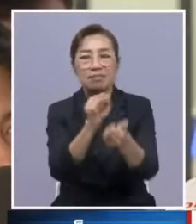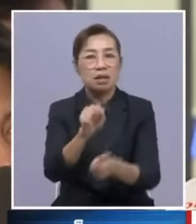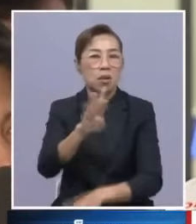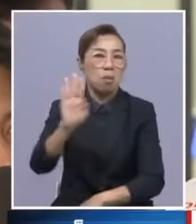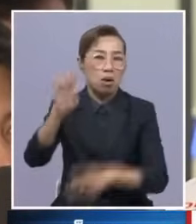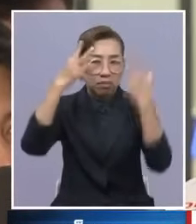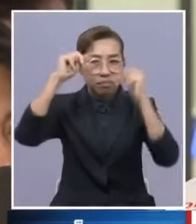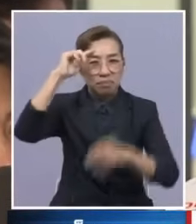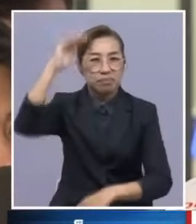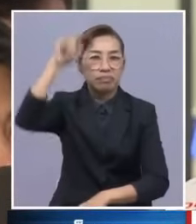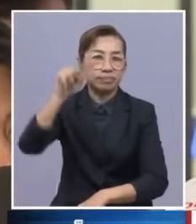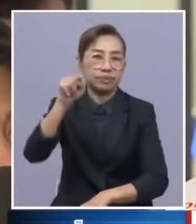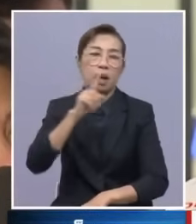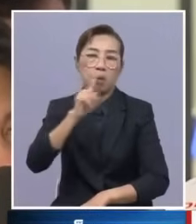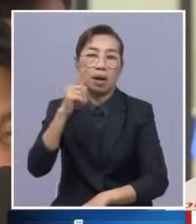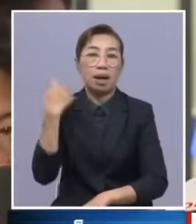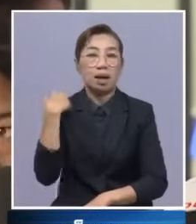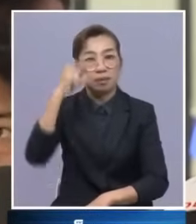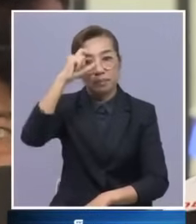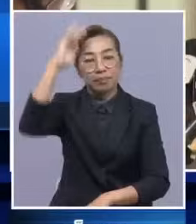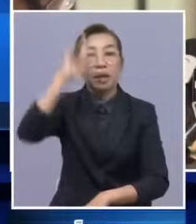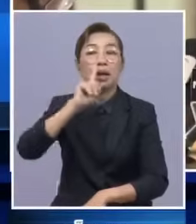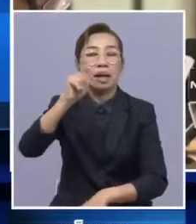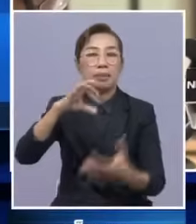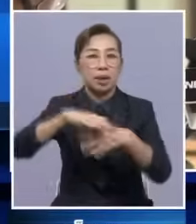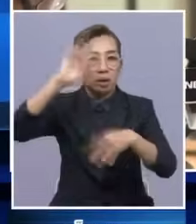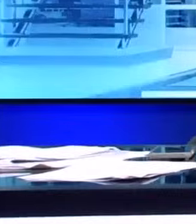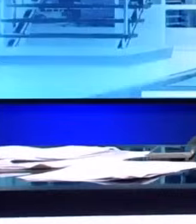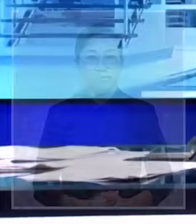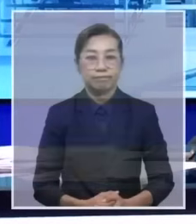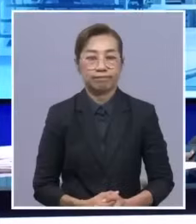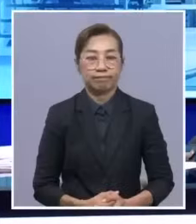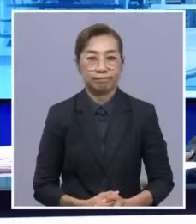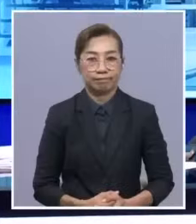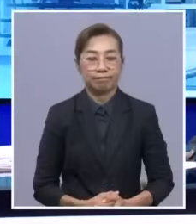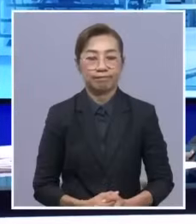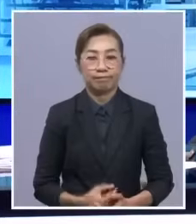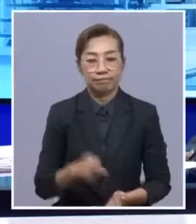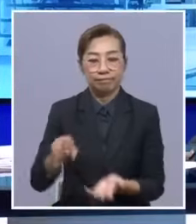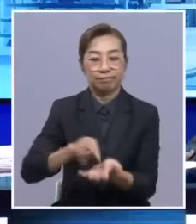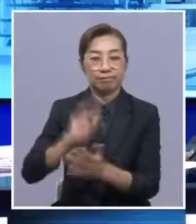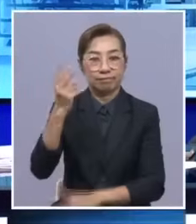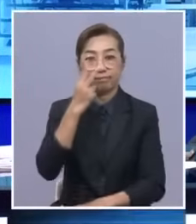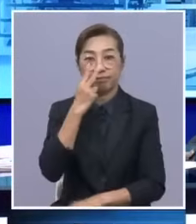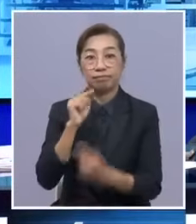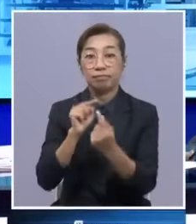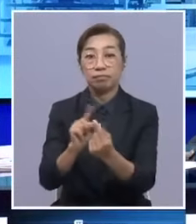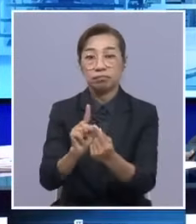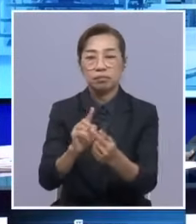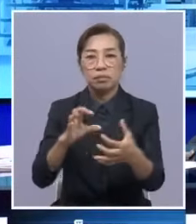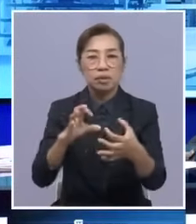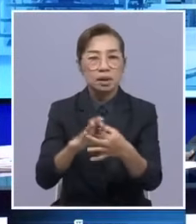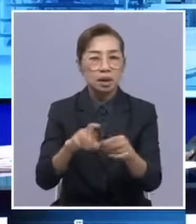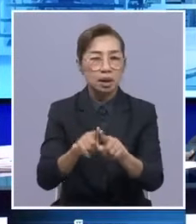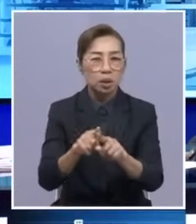รษฐาเนี่ยแหละ ครับ ค่ะ นี่นะฮะคือการตั้งคำถามเรื่องการแต่งตั้งยกย้ายตำรวจนะครับ ผู้ชมคะกลับมาในช่วงนี้เก็บตกจากเนชั่นไปตามกันต่อนะคะกับ